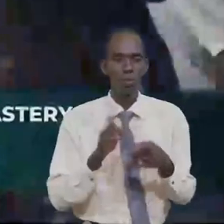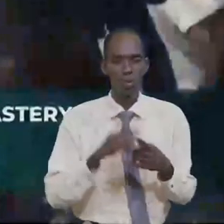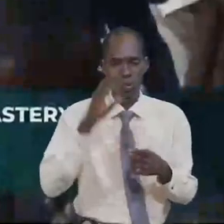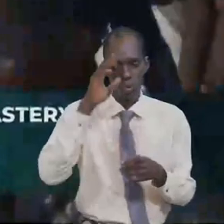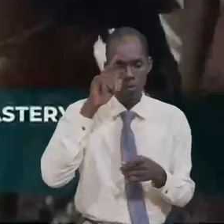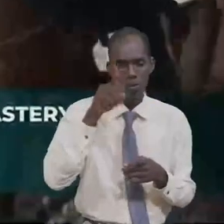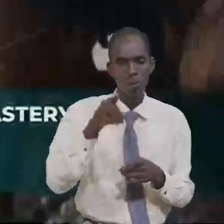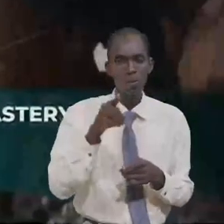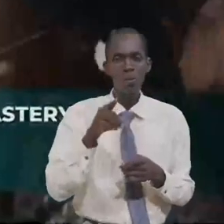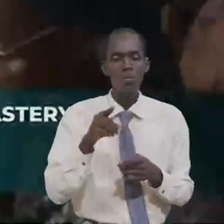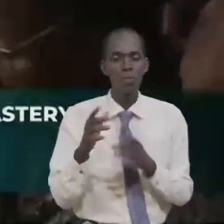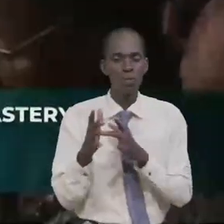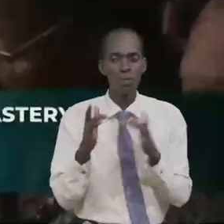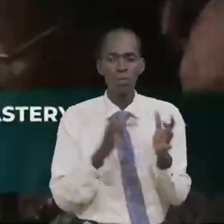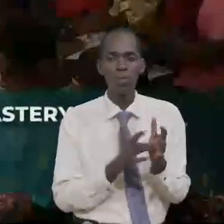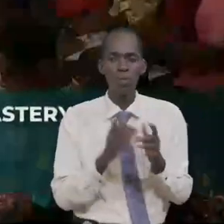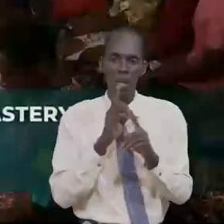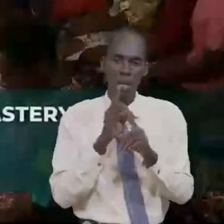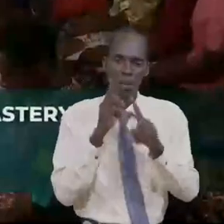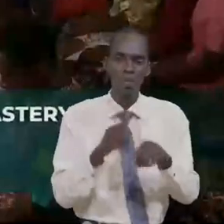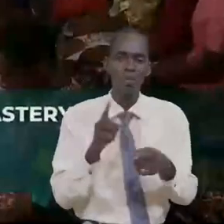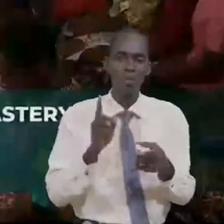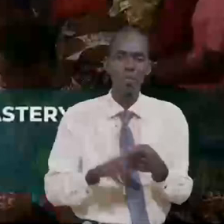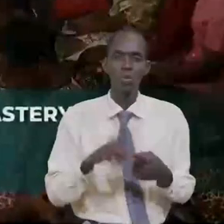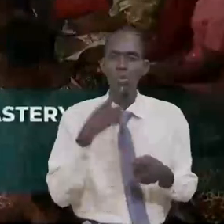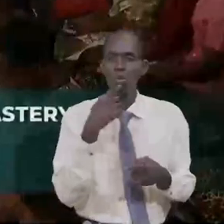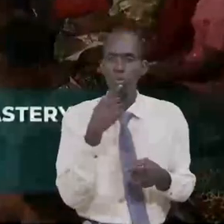lui dit j'ai dit à qui